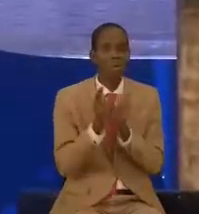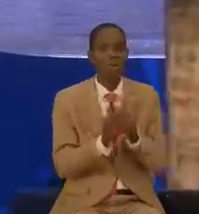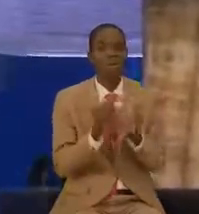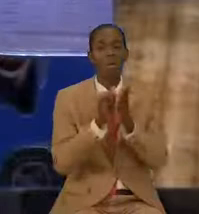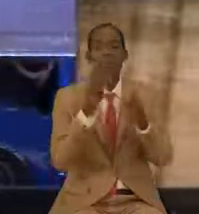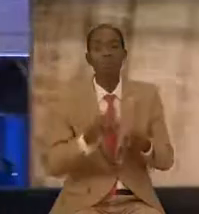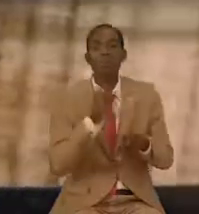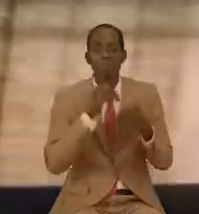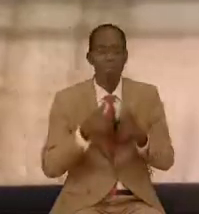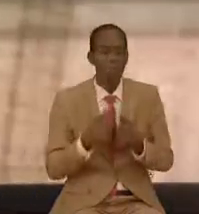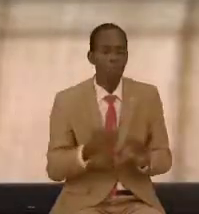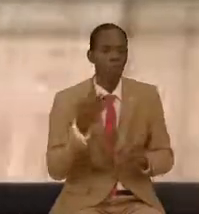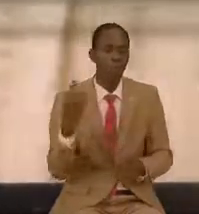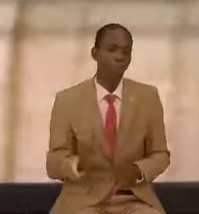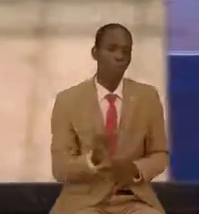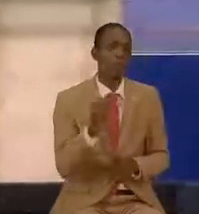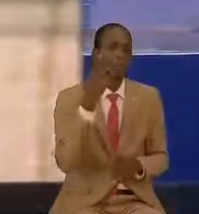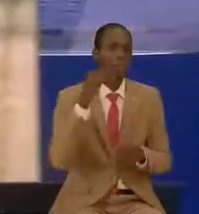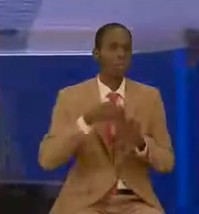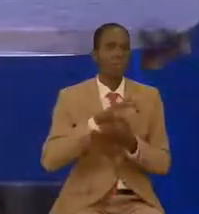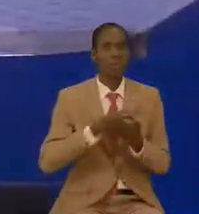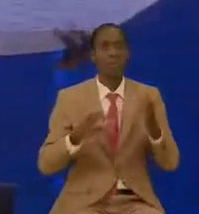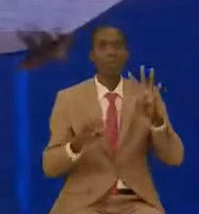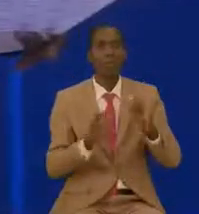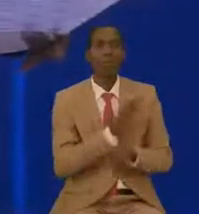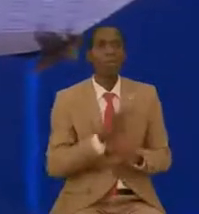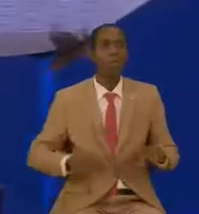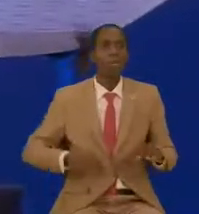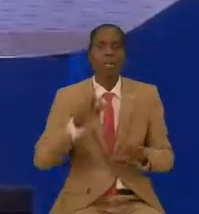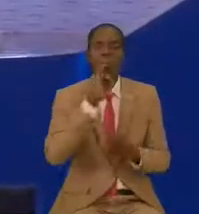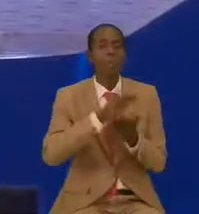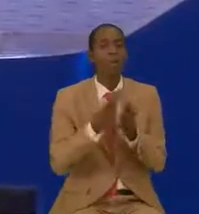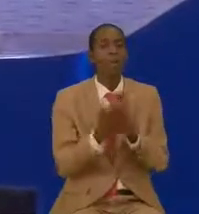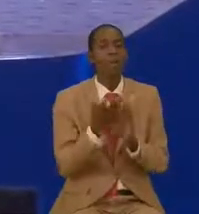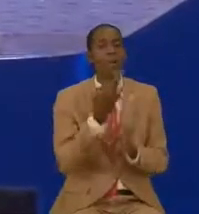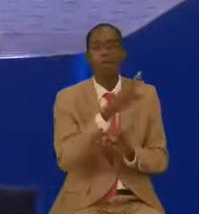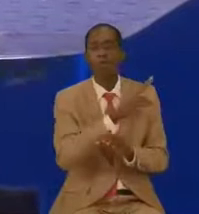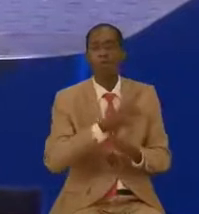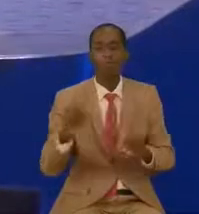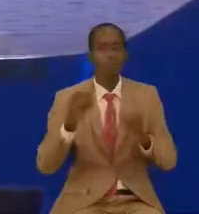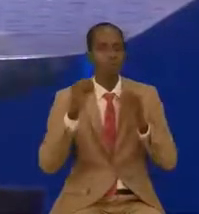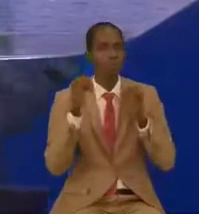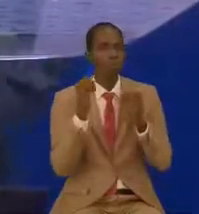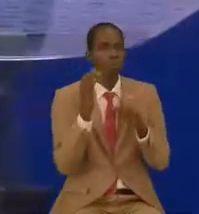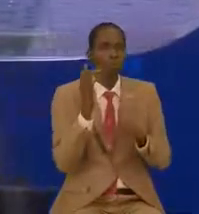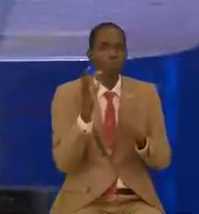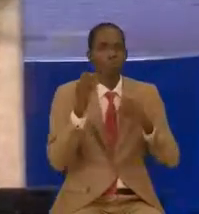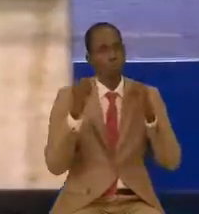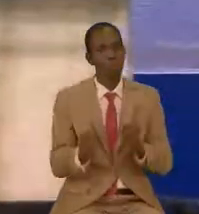à l'ancienne loi et tu es perdu pour toujours. Le verset 4 dit que donc